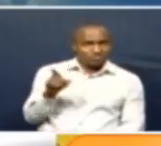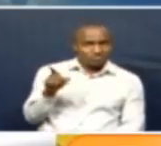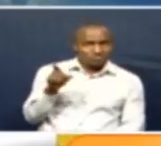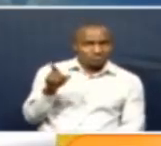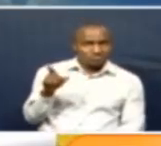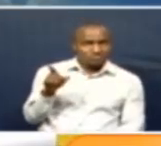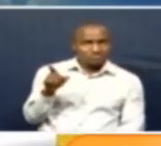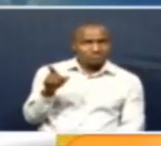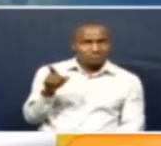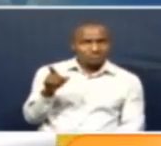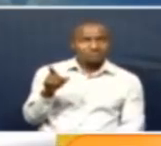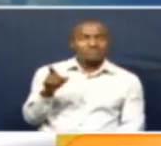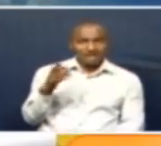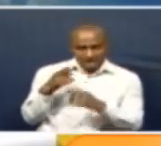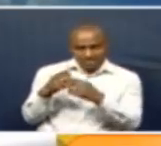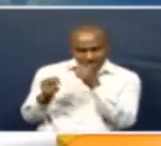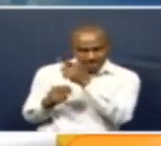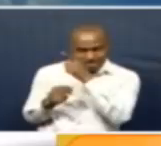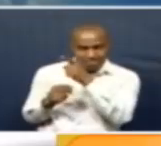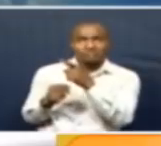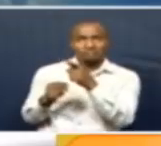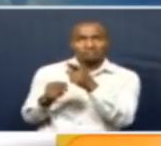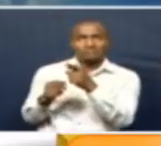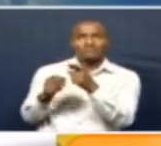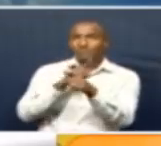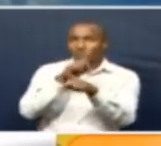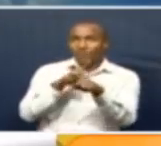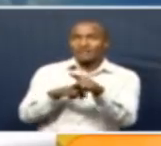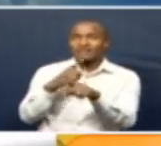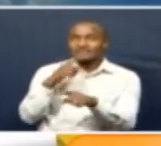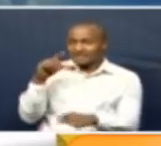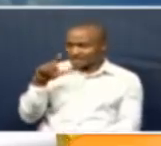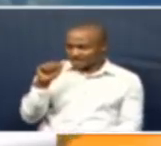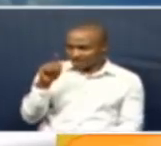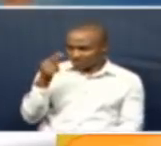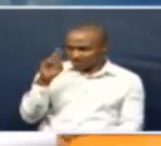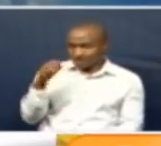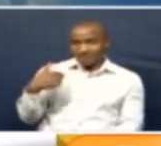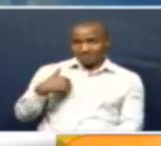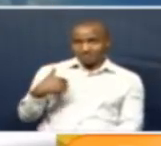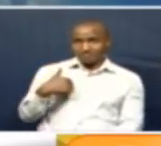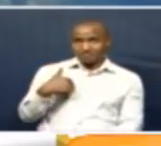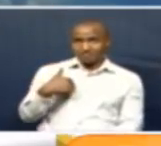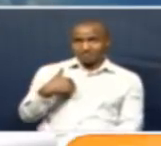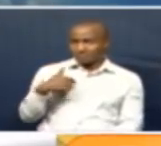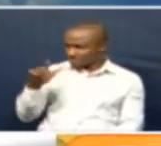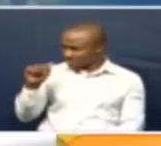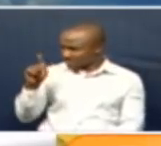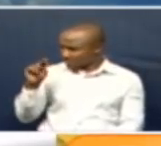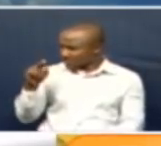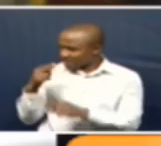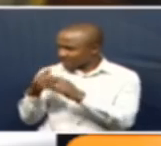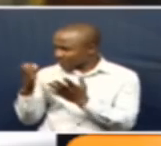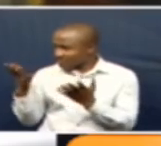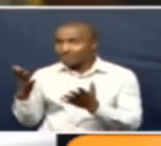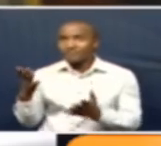ambapo nilikuwa naitwa Ryan Rakwena. So wakienda waambiwe Rakwena walikuwa sasa hapo ndio walijua. Rakwena ilikuwa ni jina imetoka wapi?